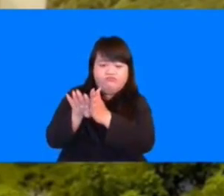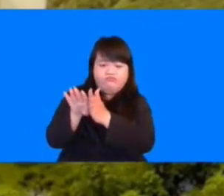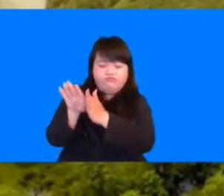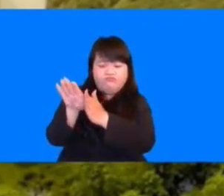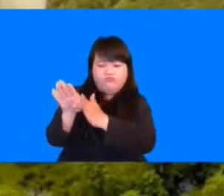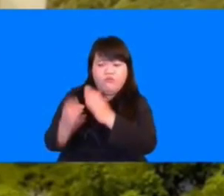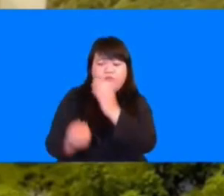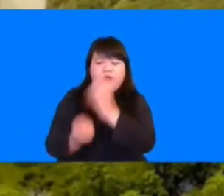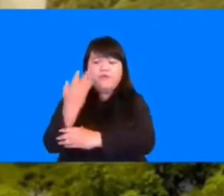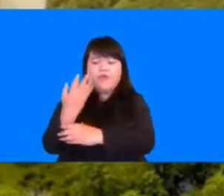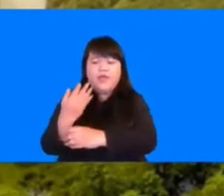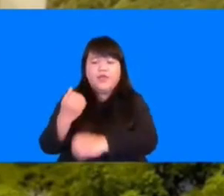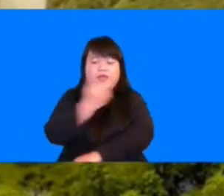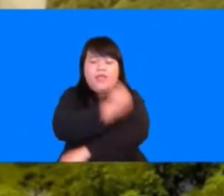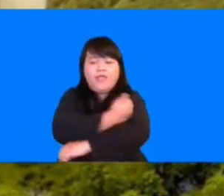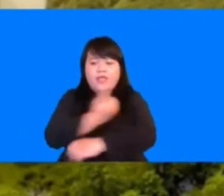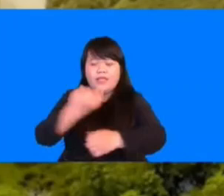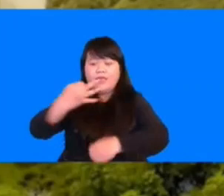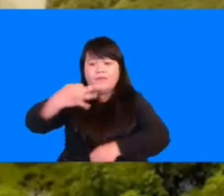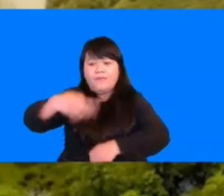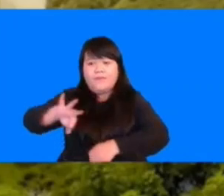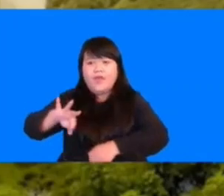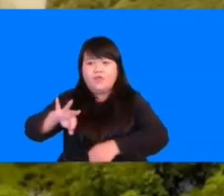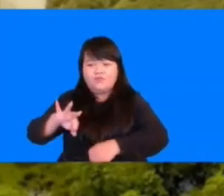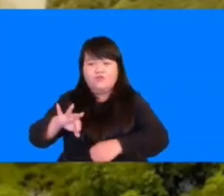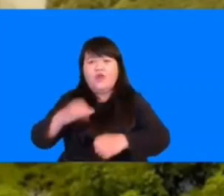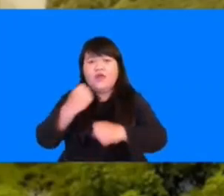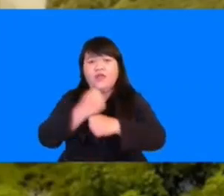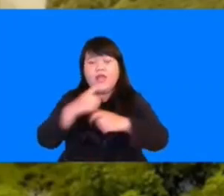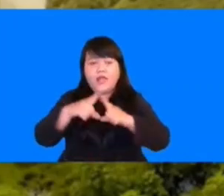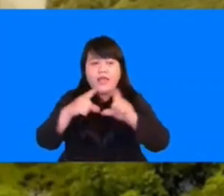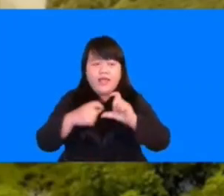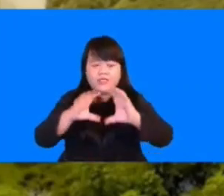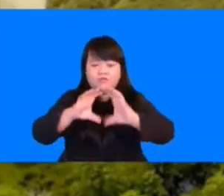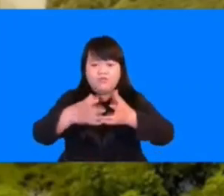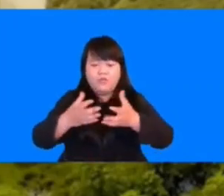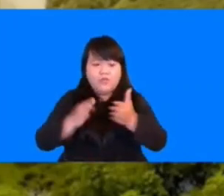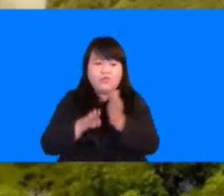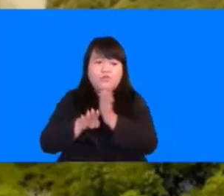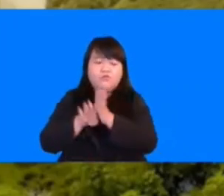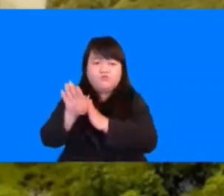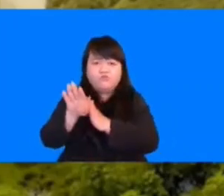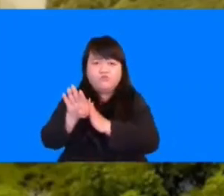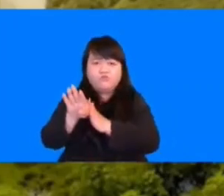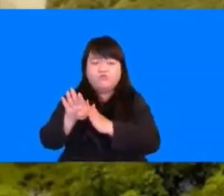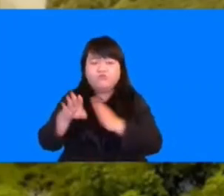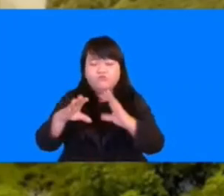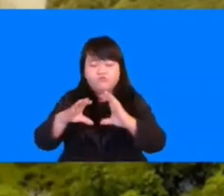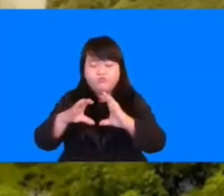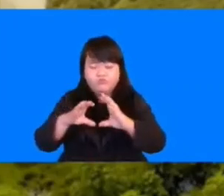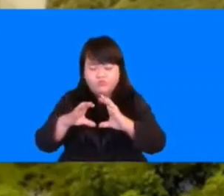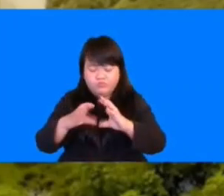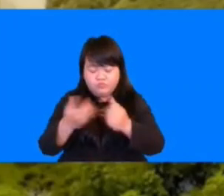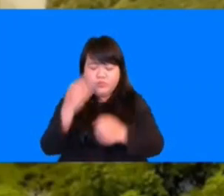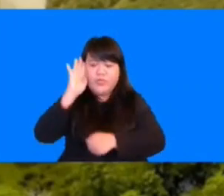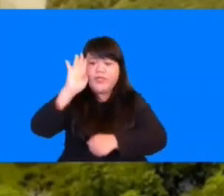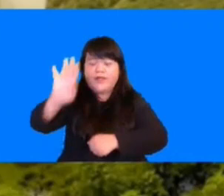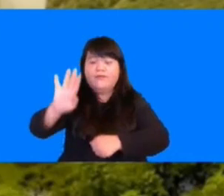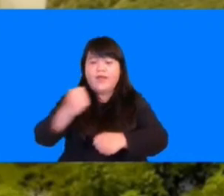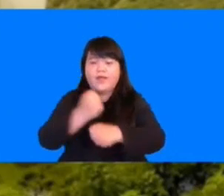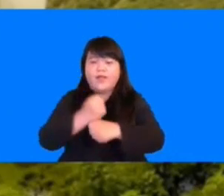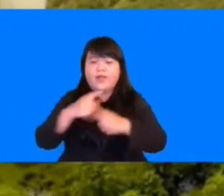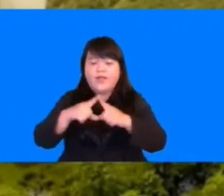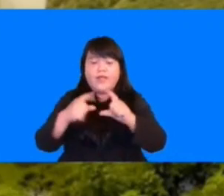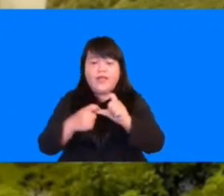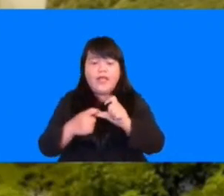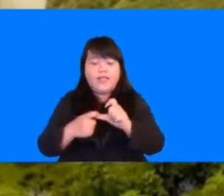dan terbarukan serta mengoptimalkan gas bumi untuk mendukung pembangunan industrialisasi kita ke depan. Gas bumi